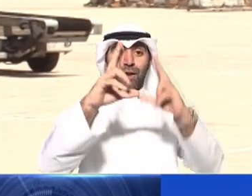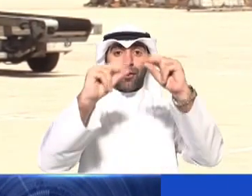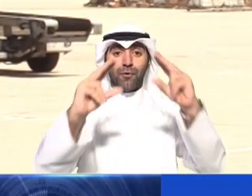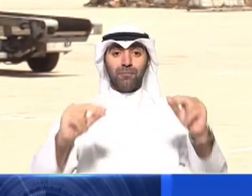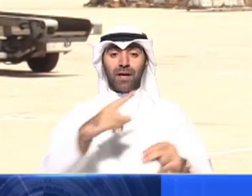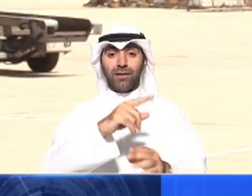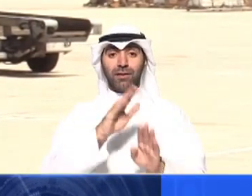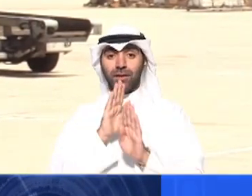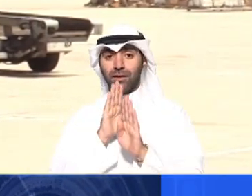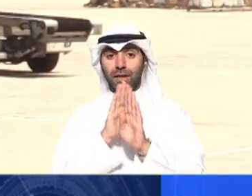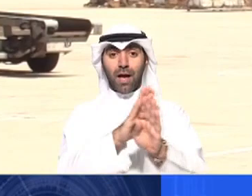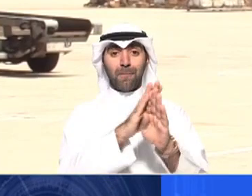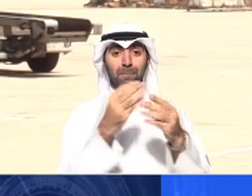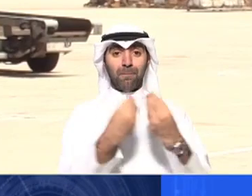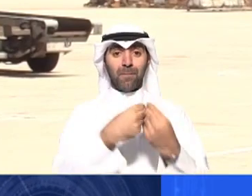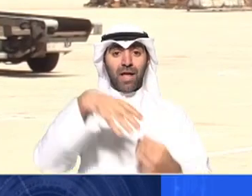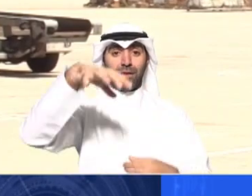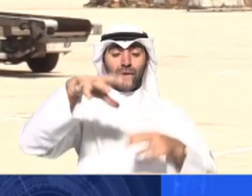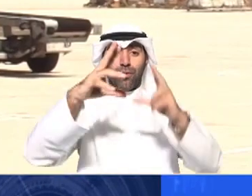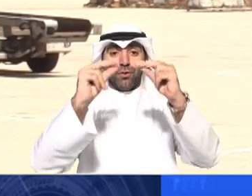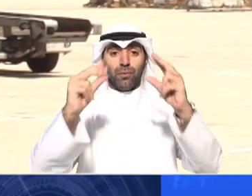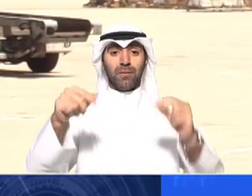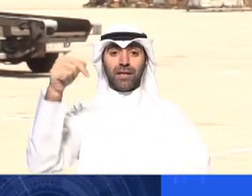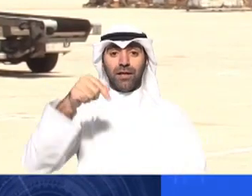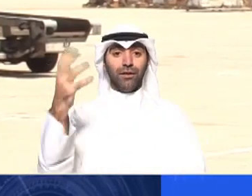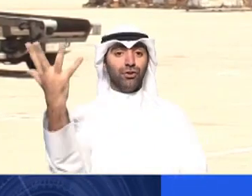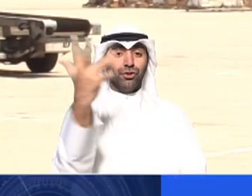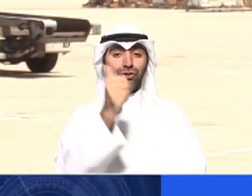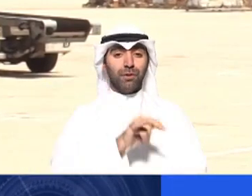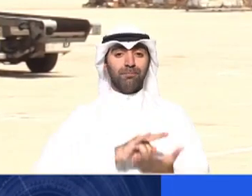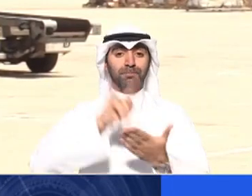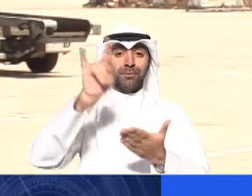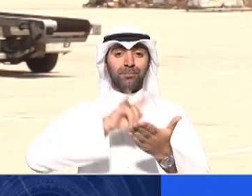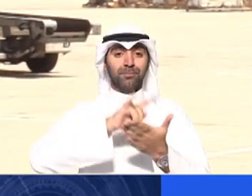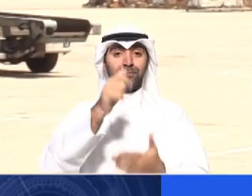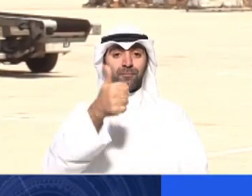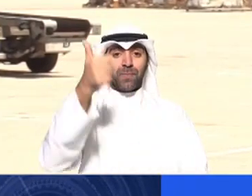طبية صحية استشفائية وقائية، بالإضافة إلى